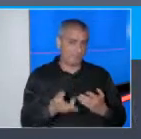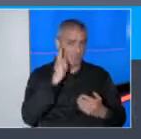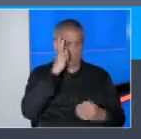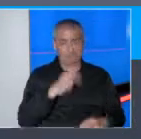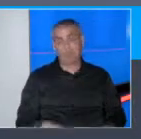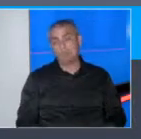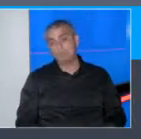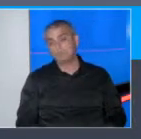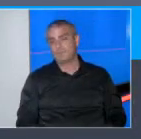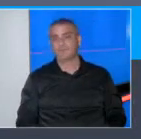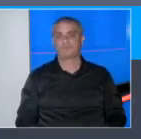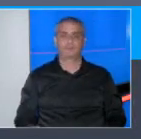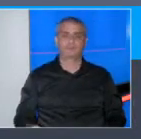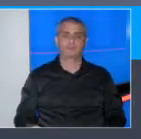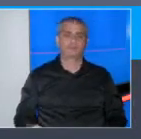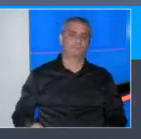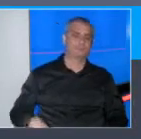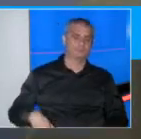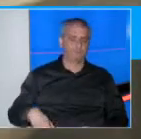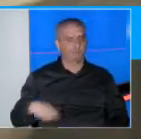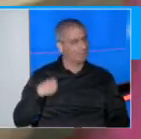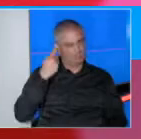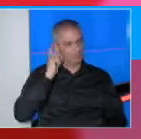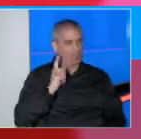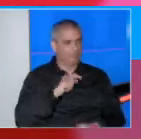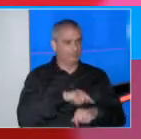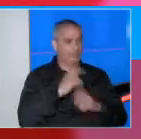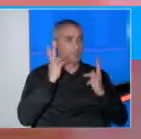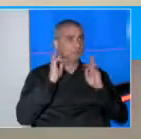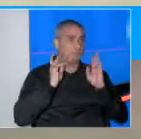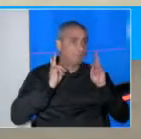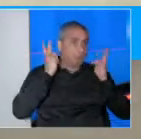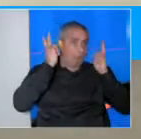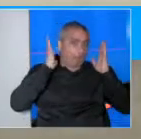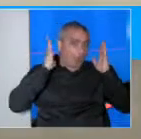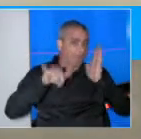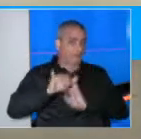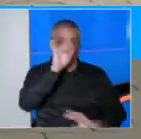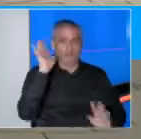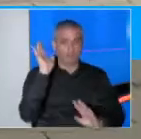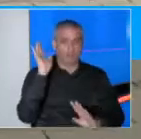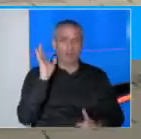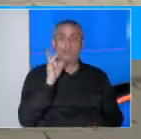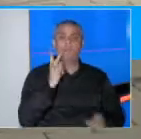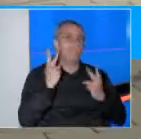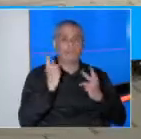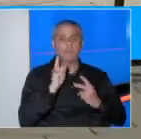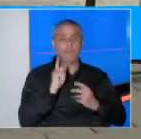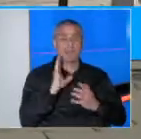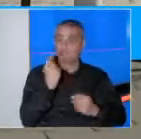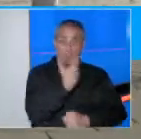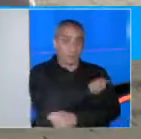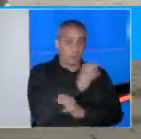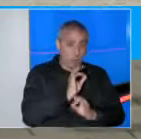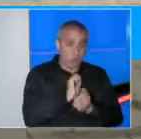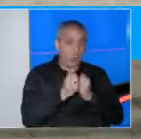תראה, אני חושב שזה לא הזמן לנסיעות שאינן חיוניות. בעיקר אם לא מחוסנים, בעיקר